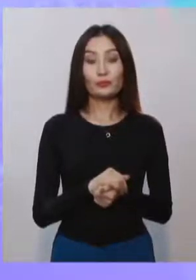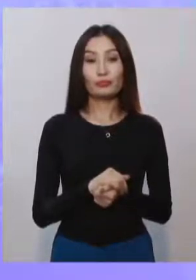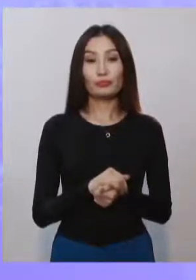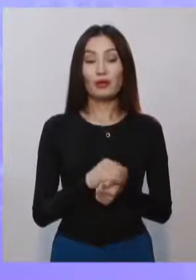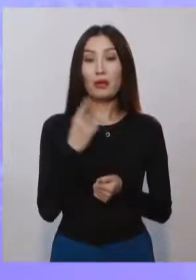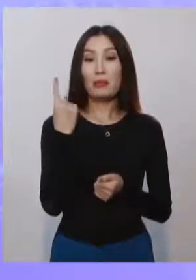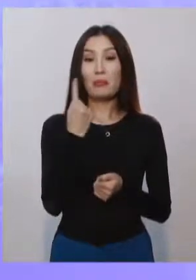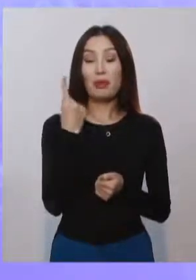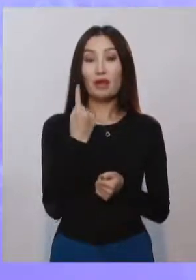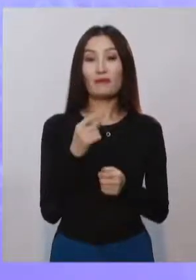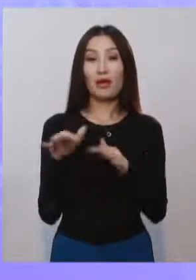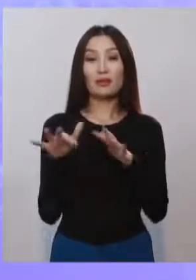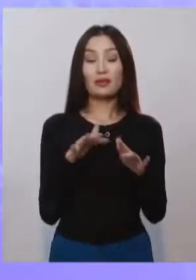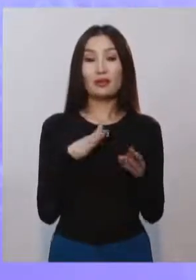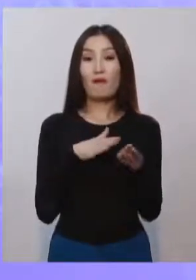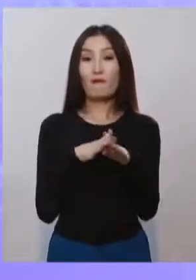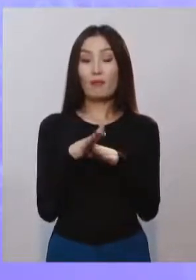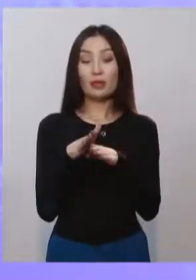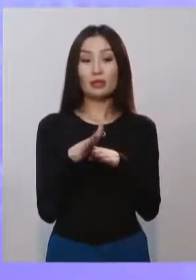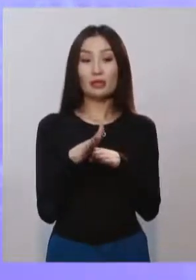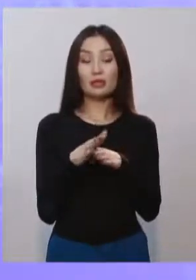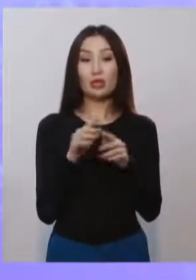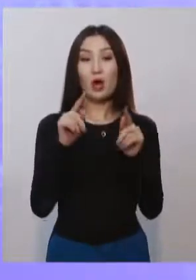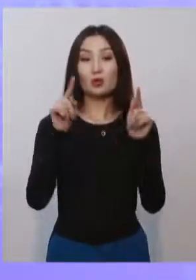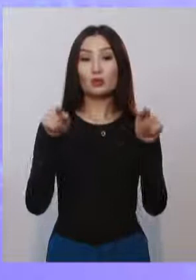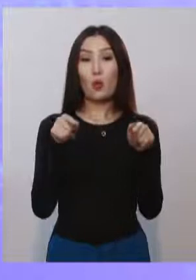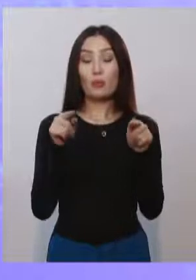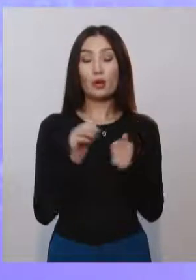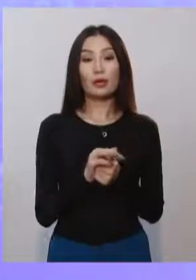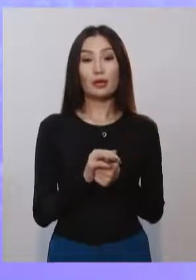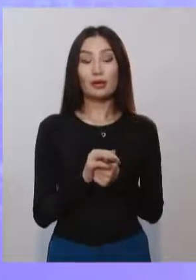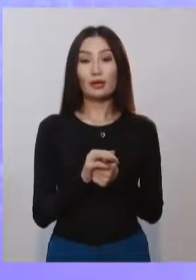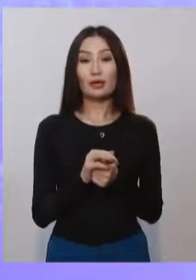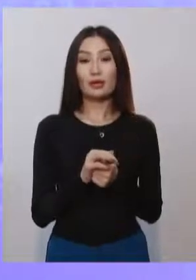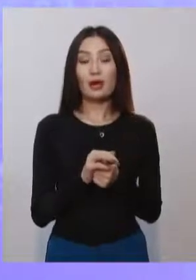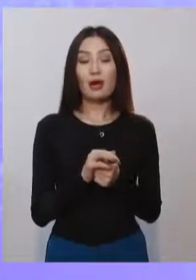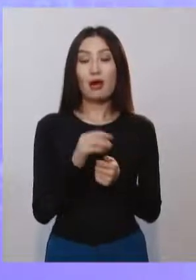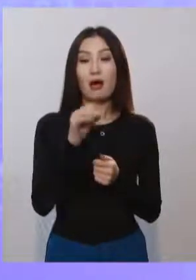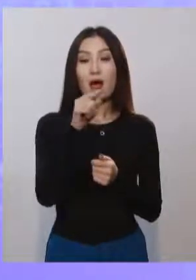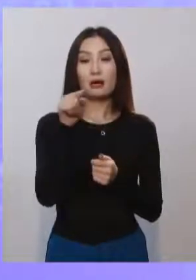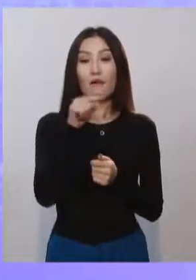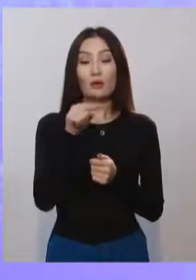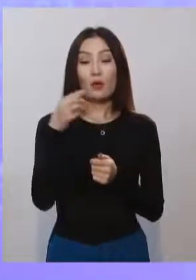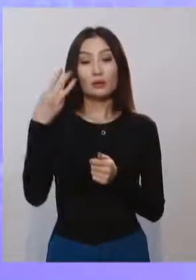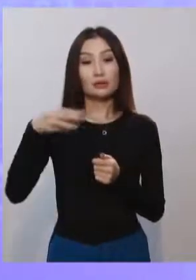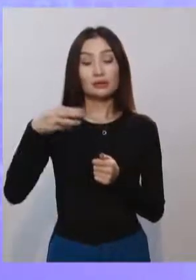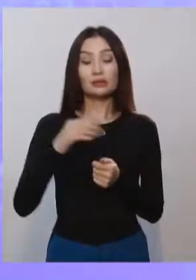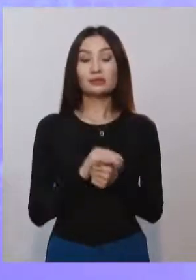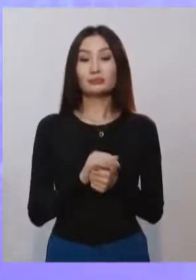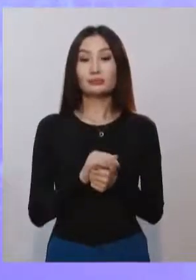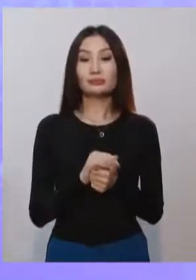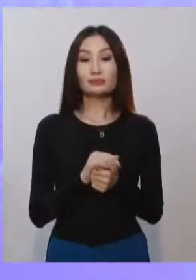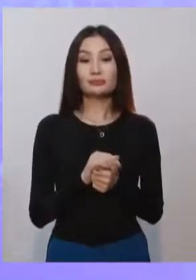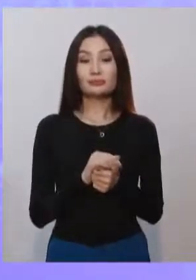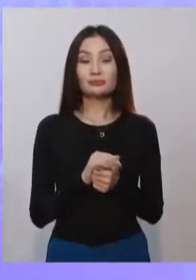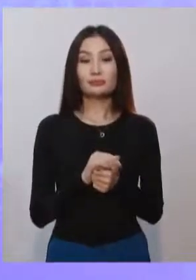первое действие выполняется в скобках равно 30 и